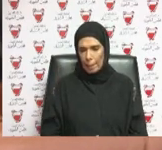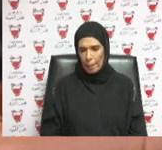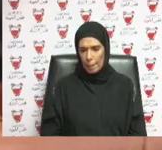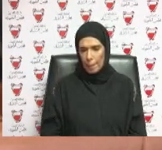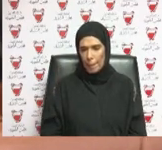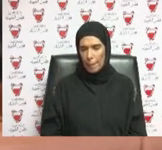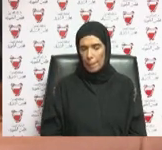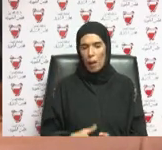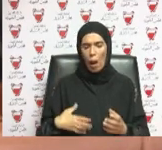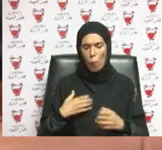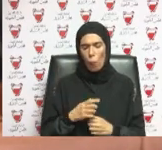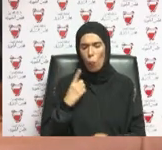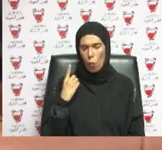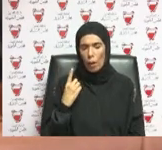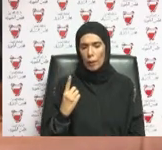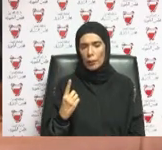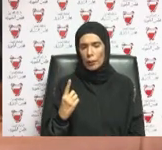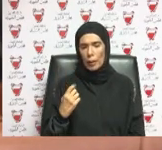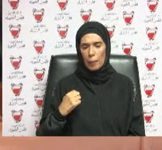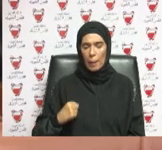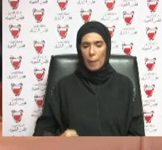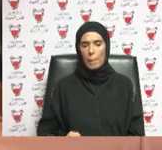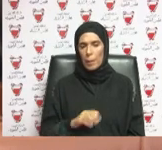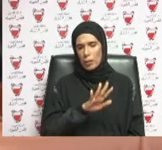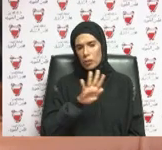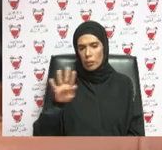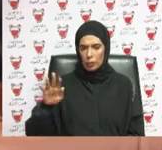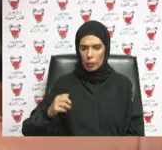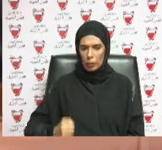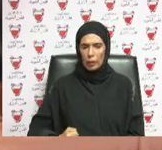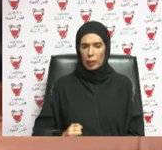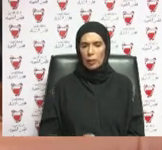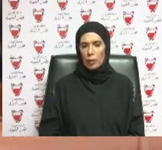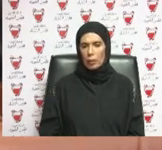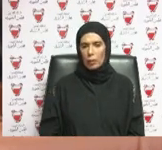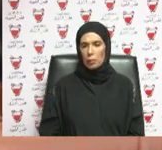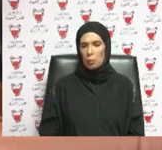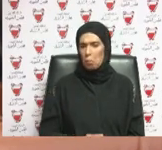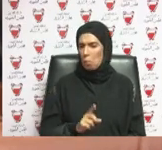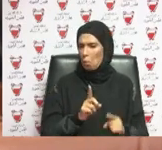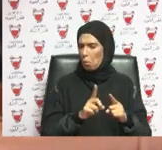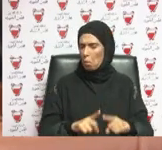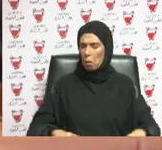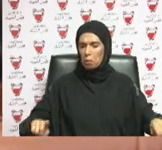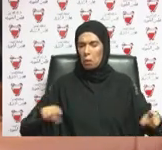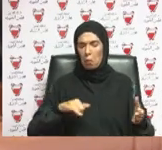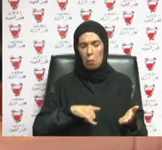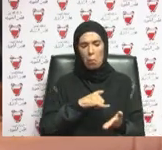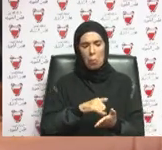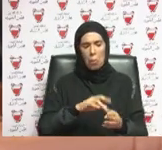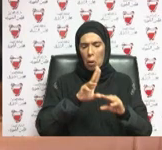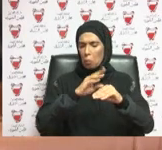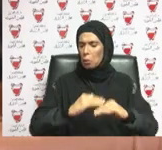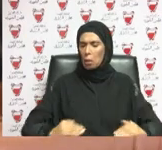كان همه الأول رحمه الله البحرين وشعب البحرين، لم يفرق بين مدينة وأخرى